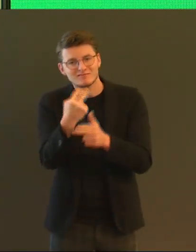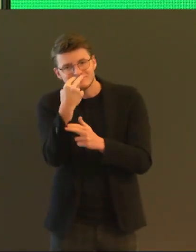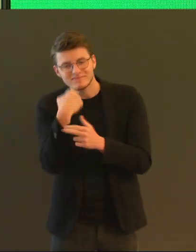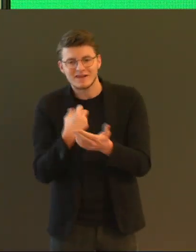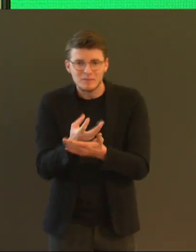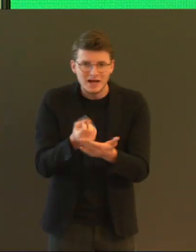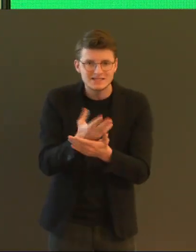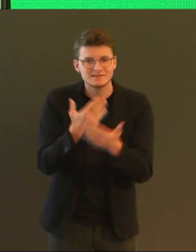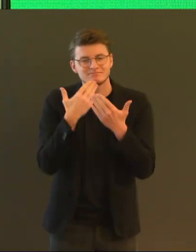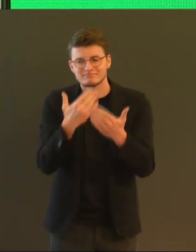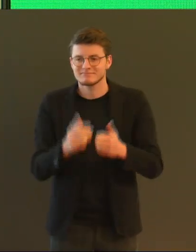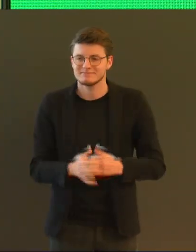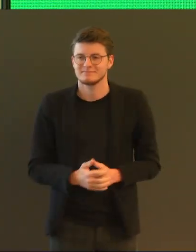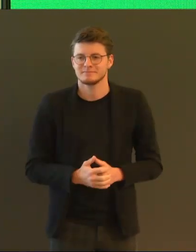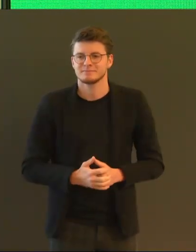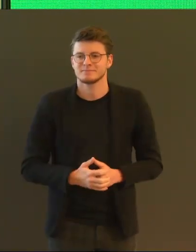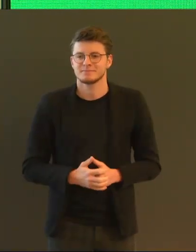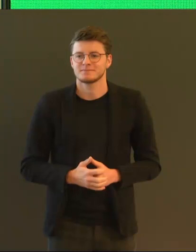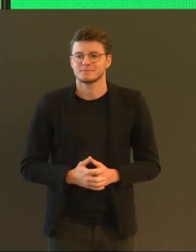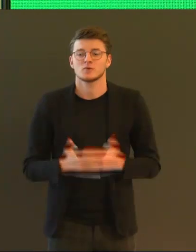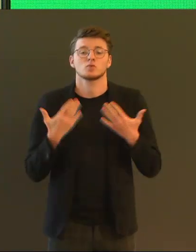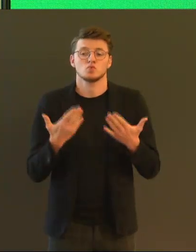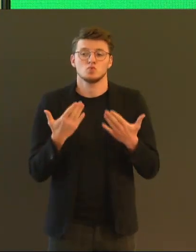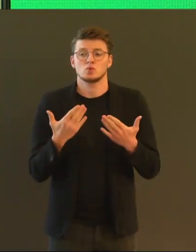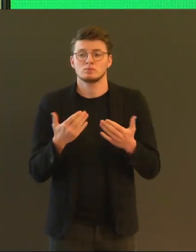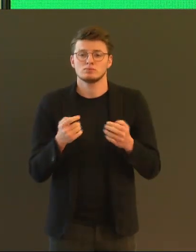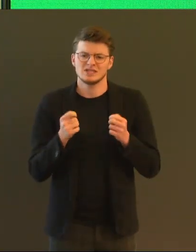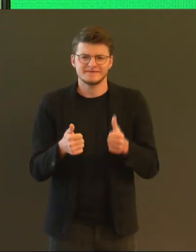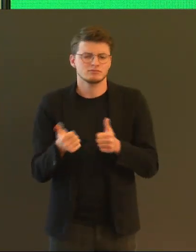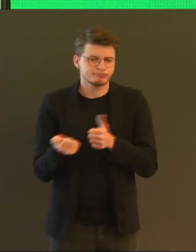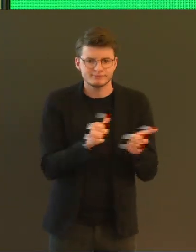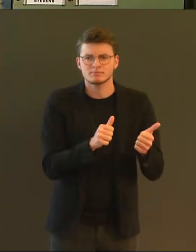het woord geven aan Steven van Gucht om meer informatie rond de pandemie.